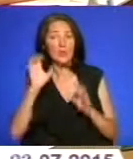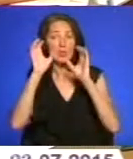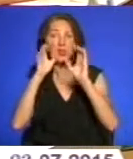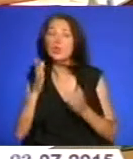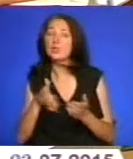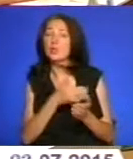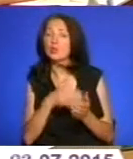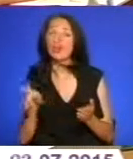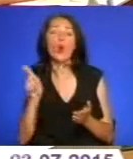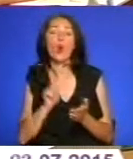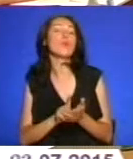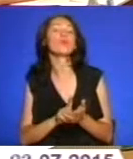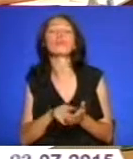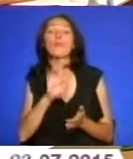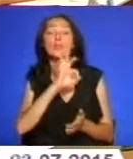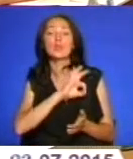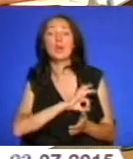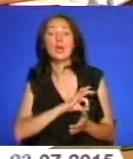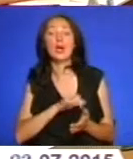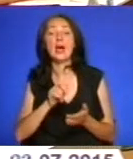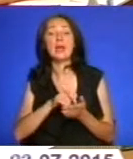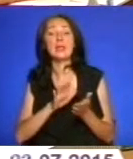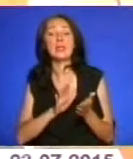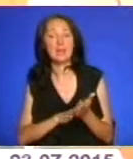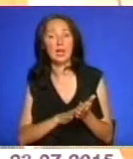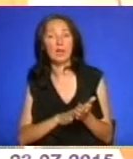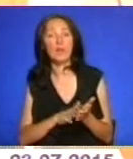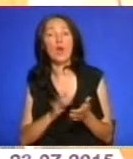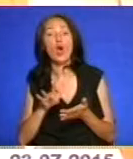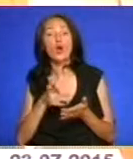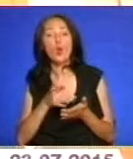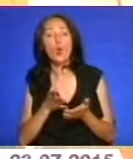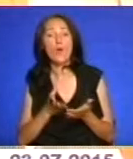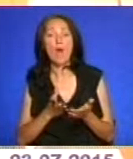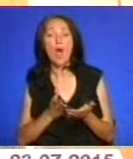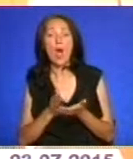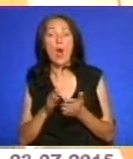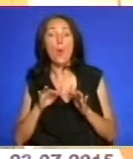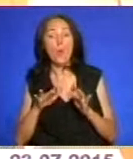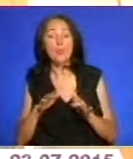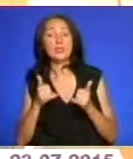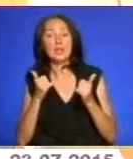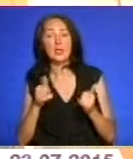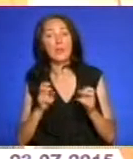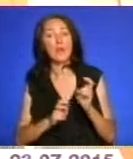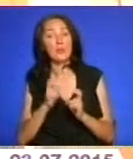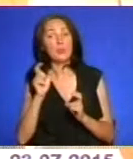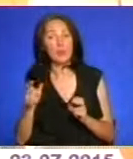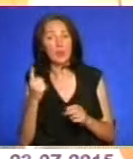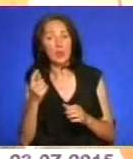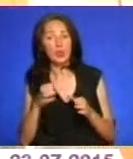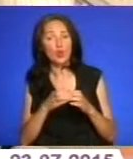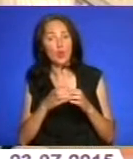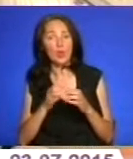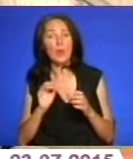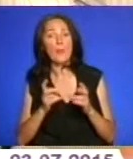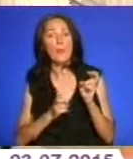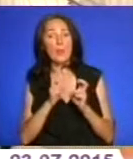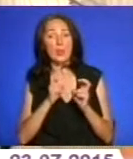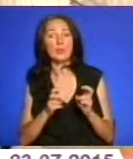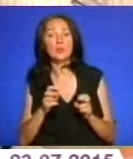скасовує обов'язкове застосування реєстраторів розрахункових операцій для підприємців першої групи і